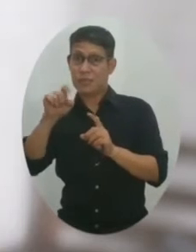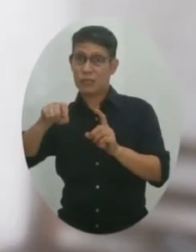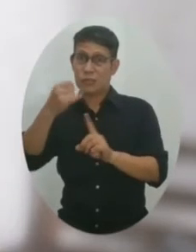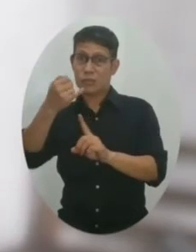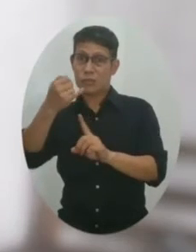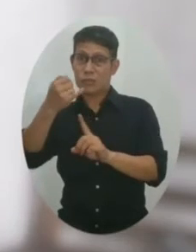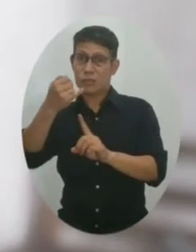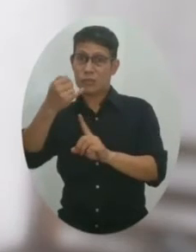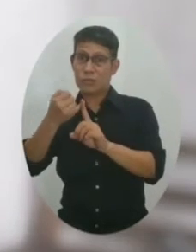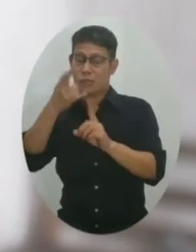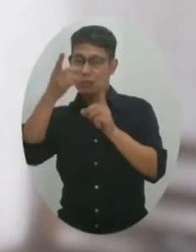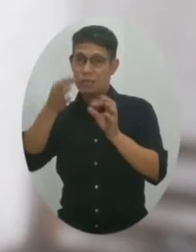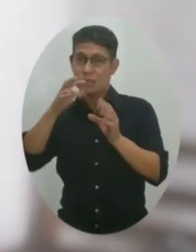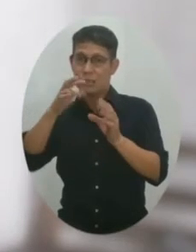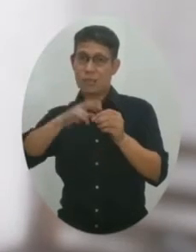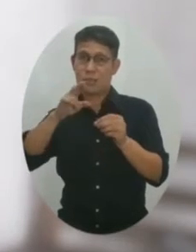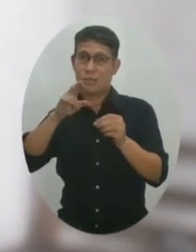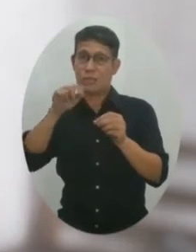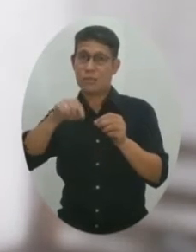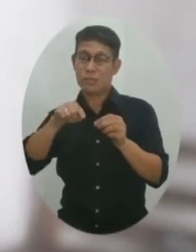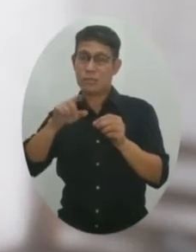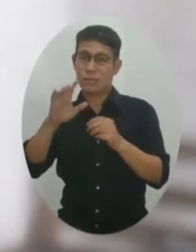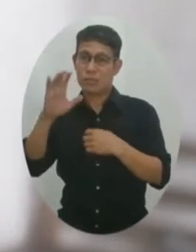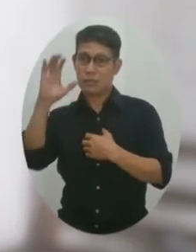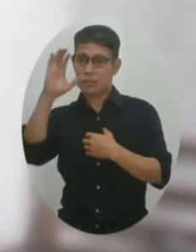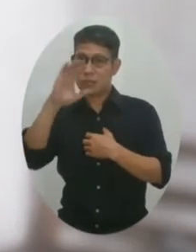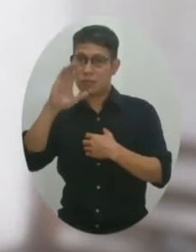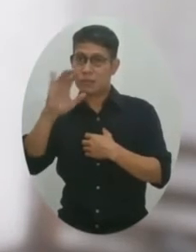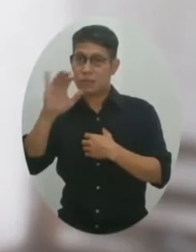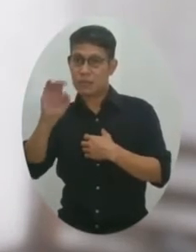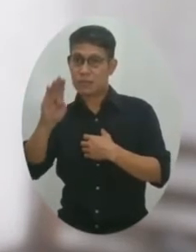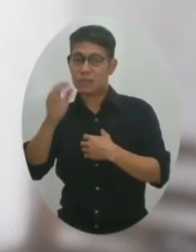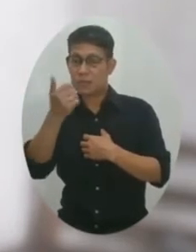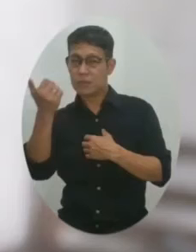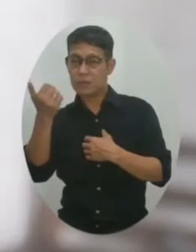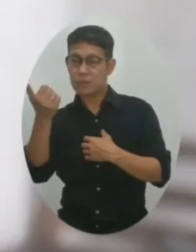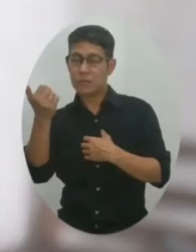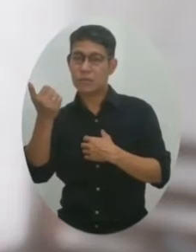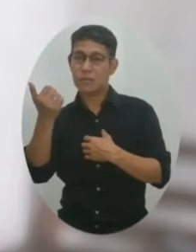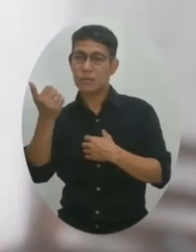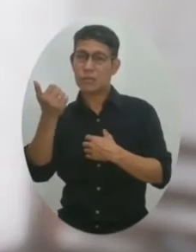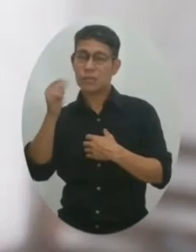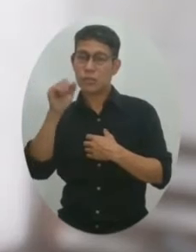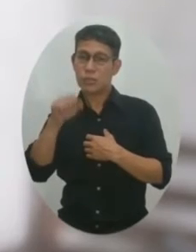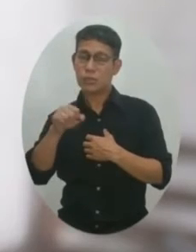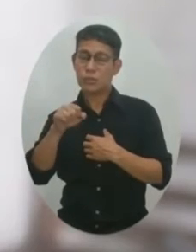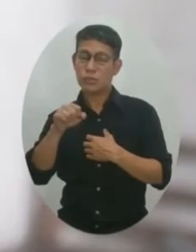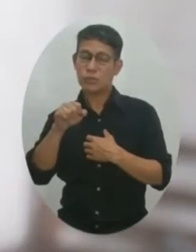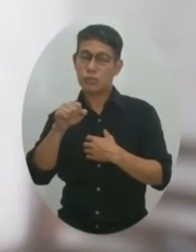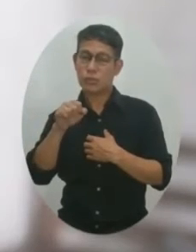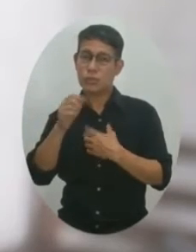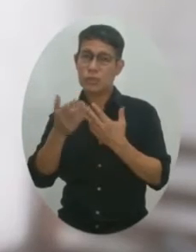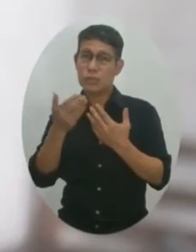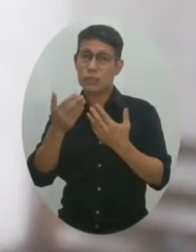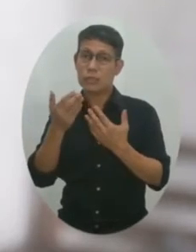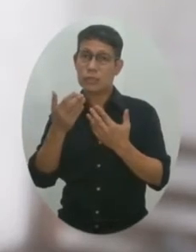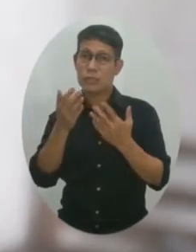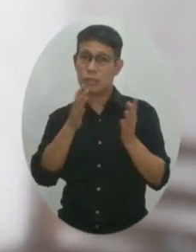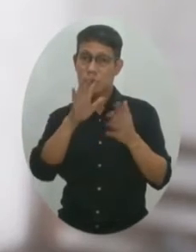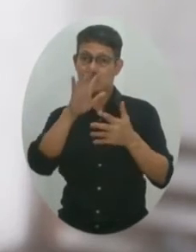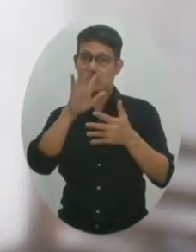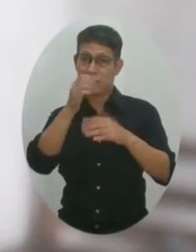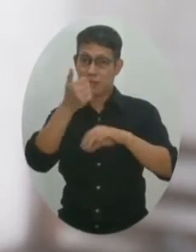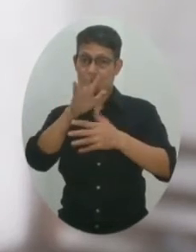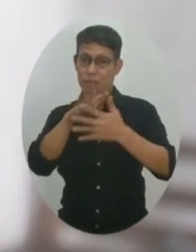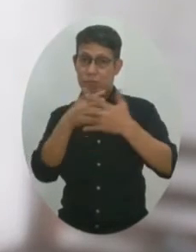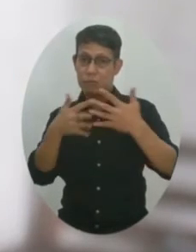of January, decide po ako mag-resign para maghanap ng trabahong medyo magaan po na walang pasok ng